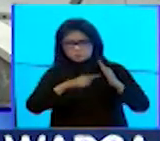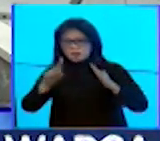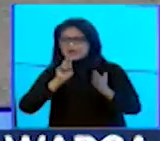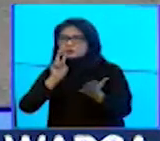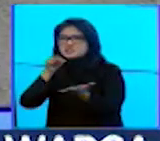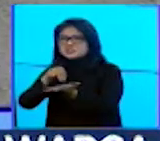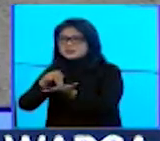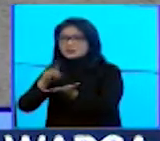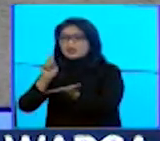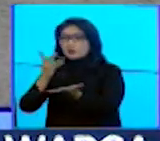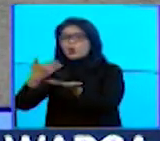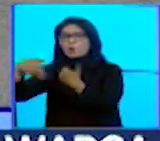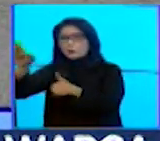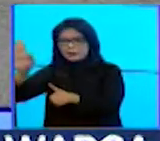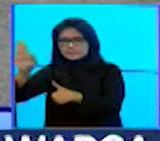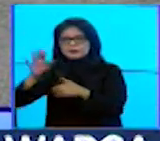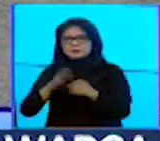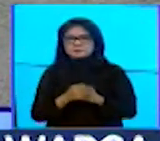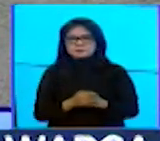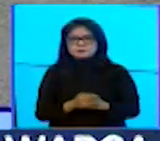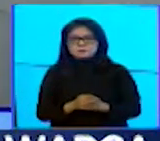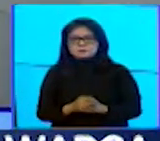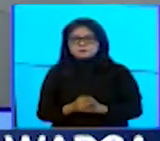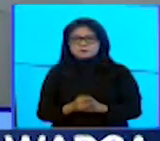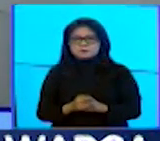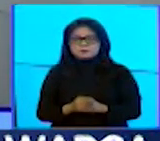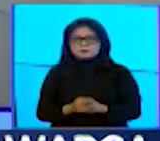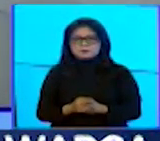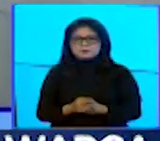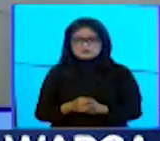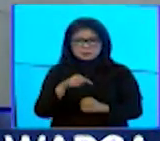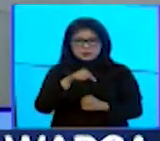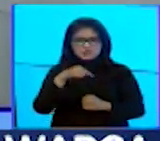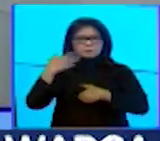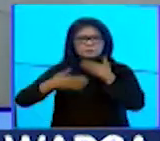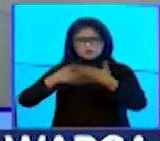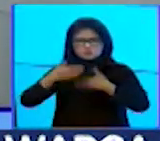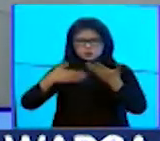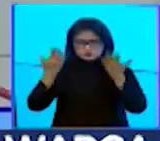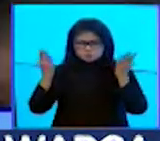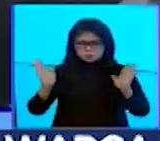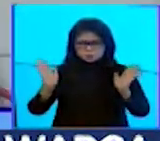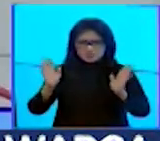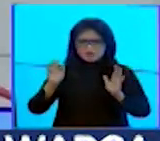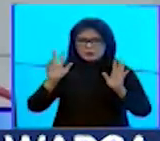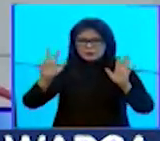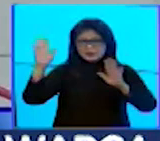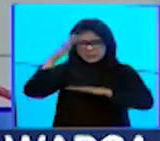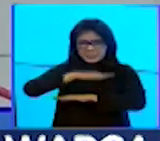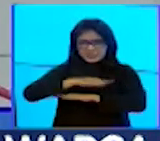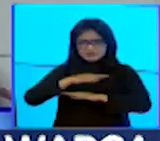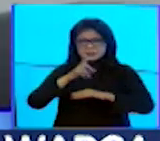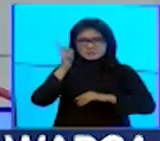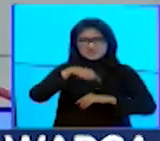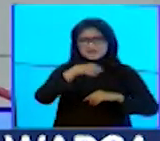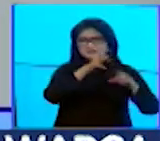saat ini, Lady dan juga pemirsa, memang penerapan mikro lockdown ini sudah berjalan selama 8 hari sejak 19 Mei 2021 lalu,